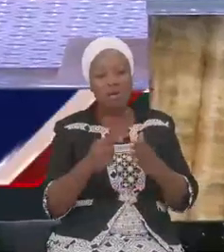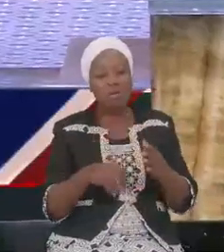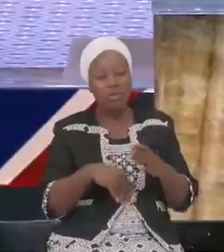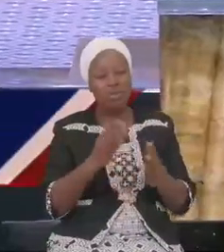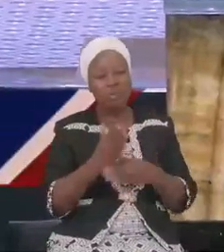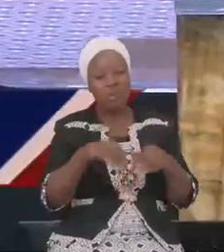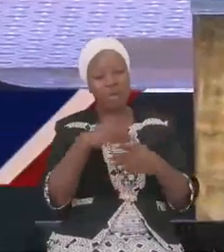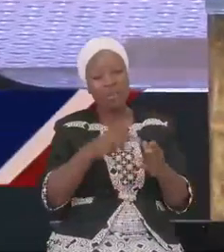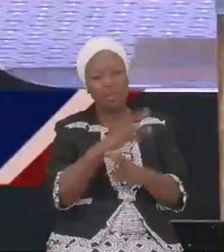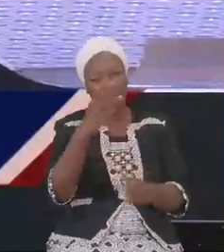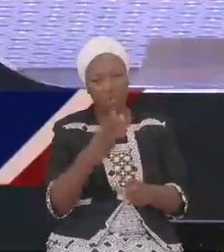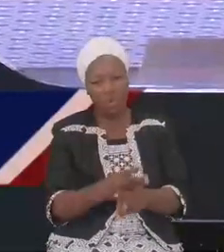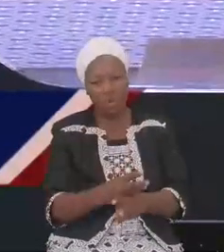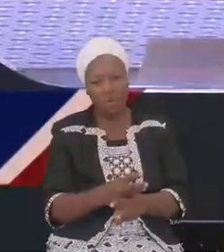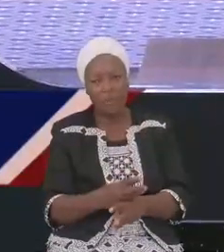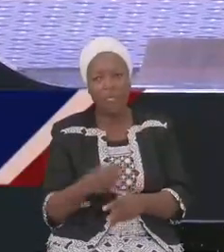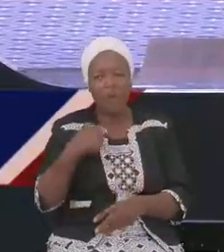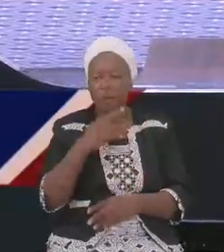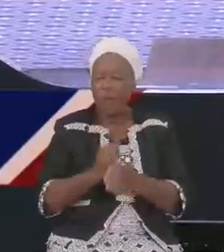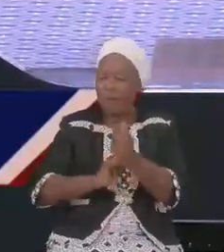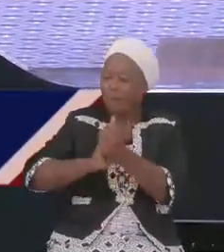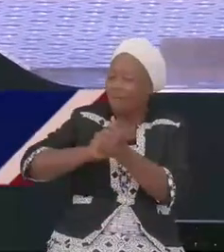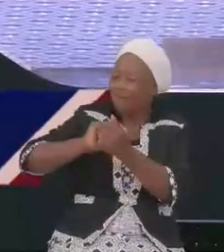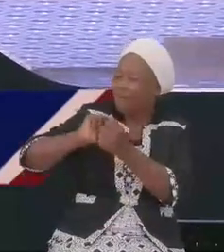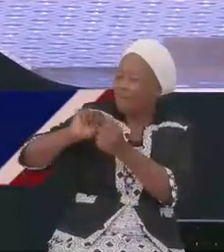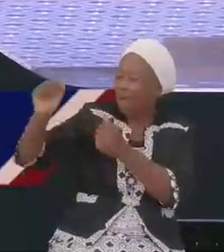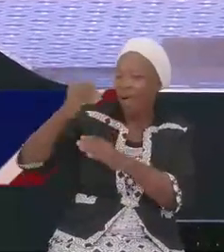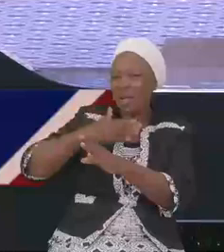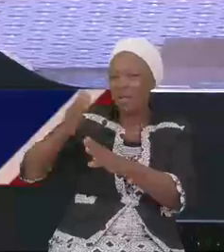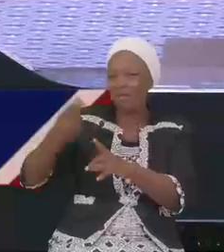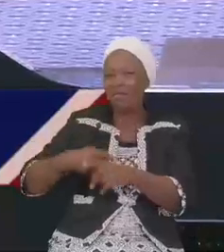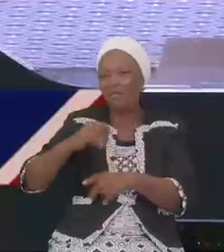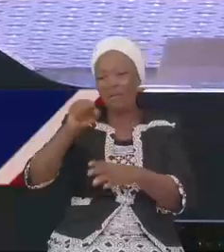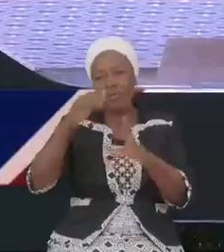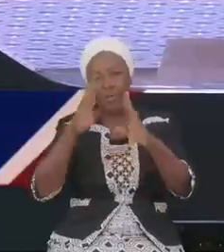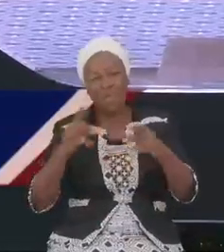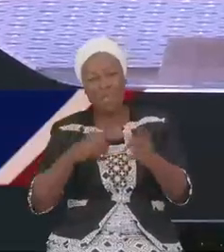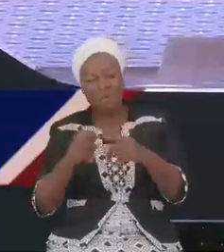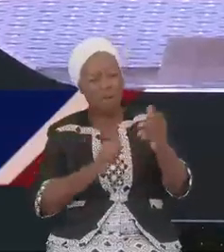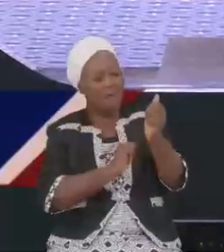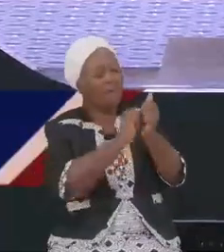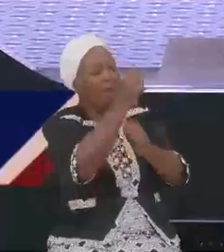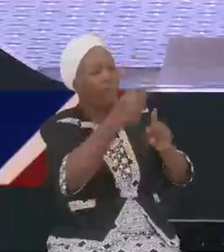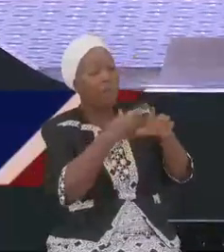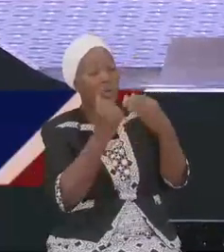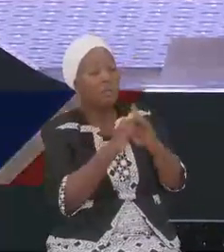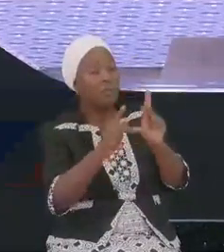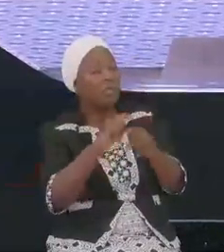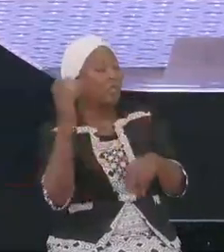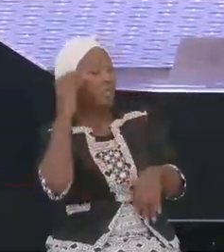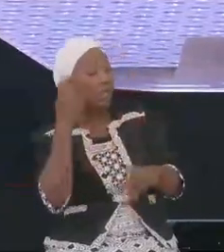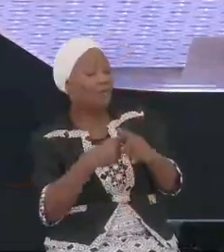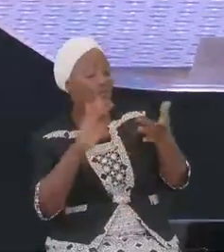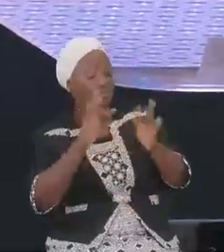nous sommes loin de Jérusalem. Tu es loin de Jérusalem. Tous ceux qui sont en ligne, vous êtes loin de